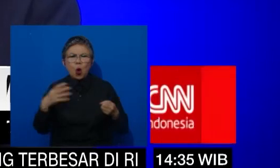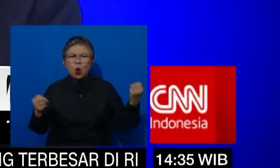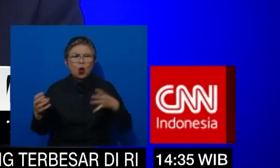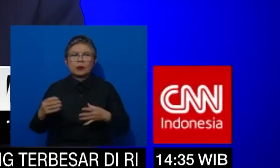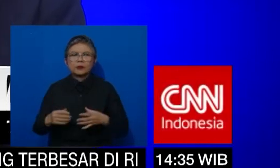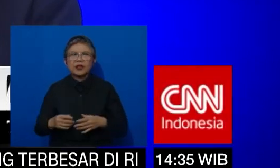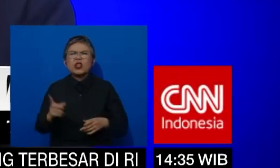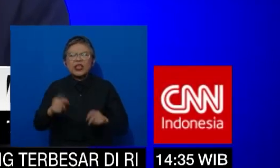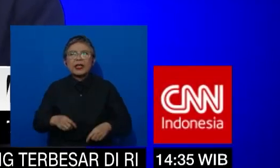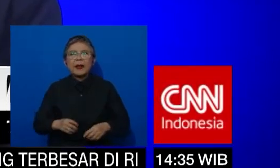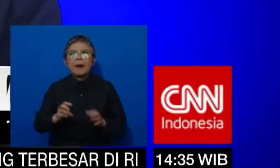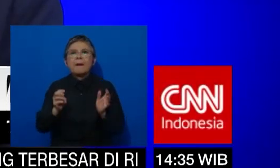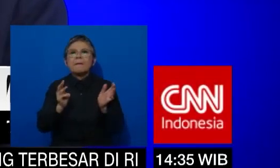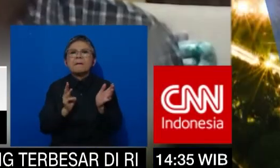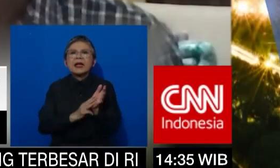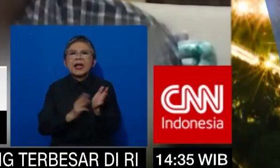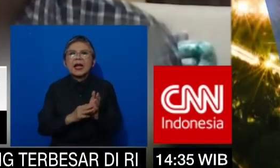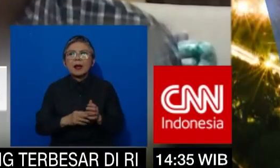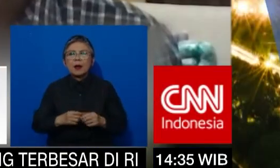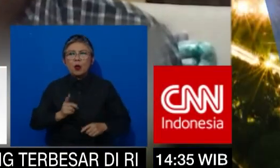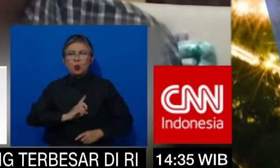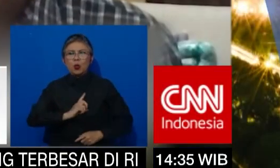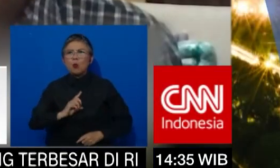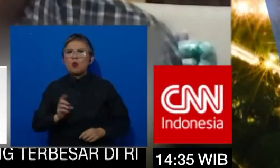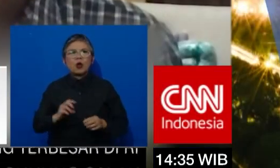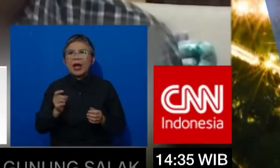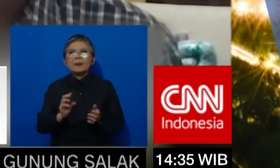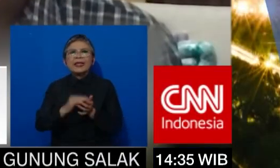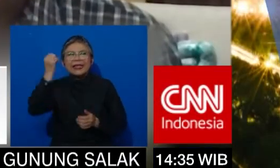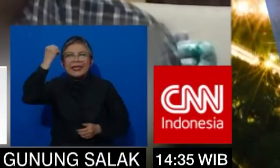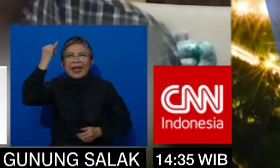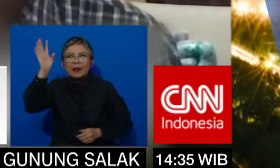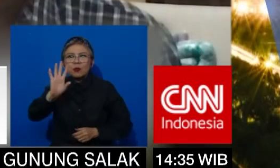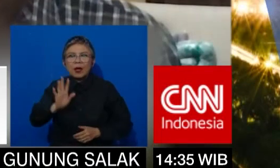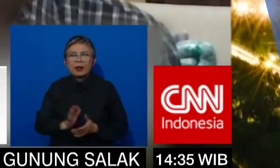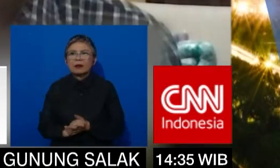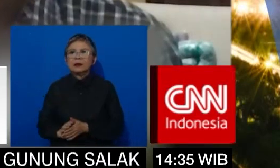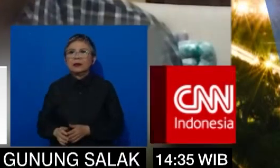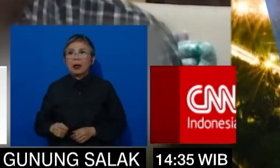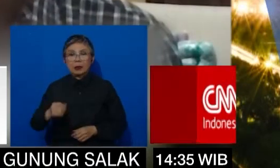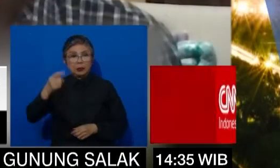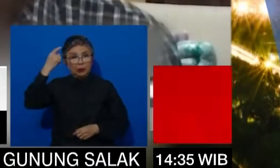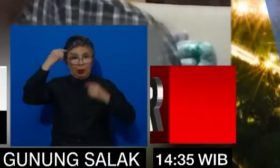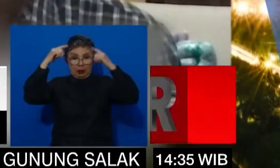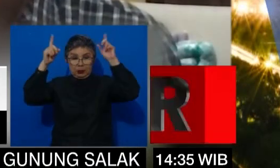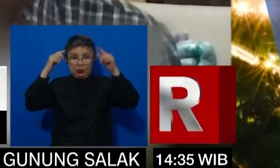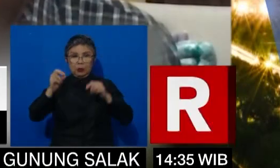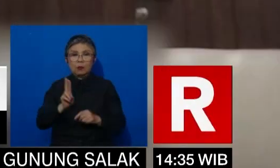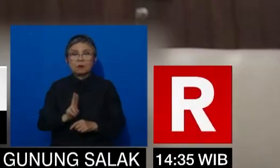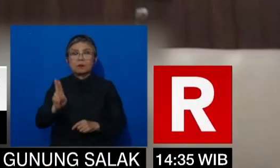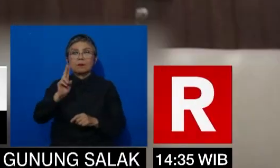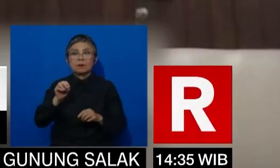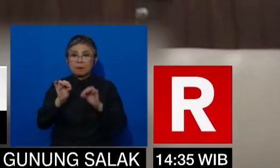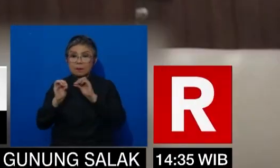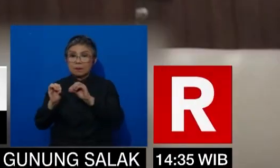pertempuran personal, bukan pertempuran gagasan. Sementara itu menanggapi debat capres perdana, pakar komunikasi politik Universitas